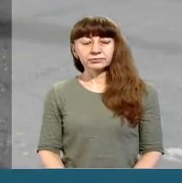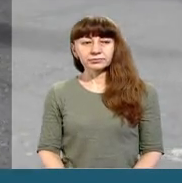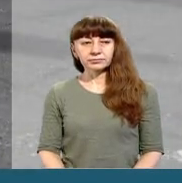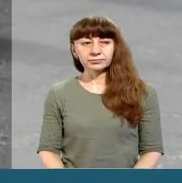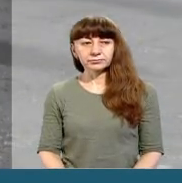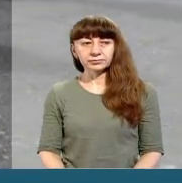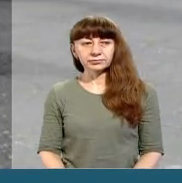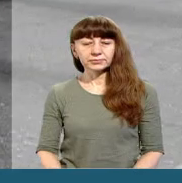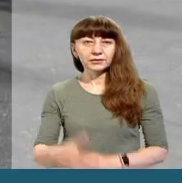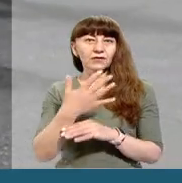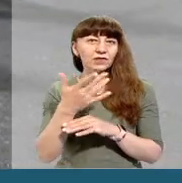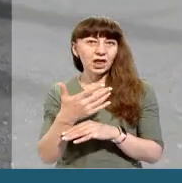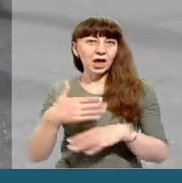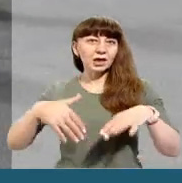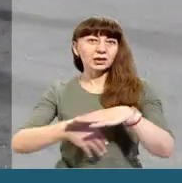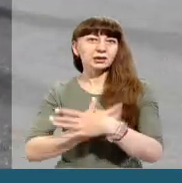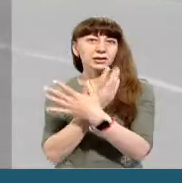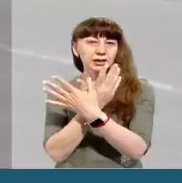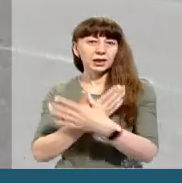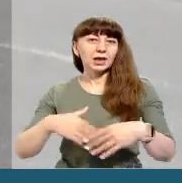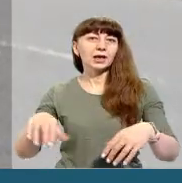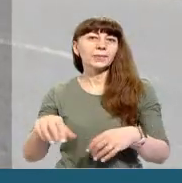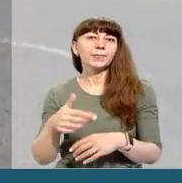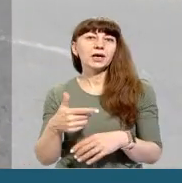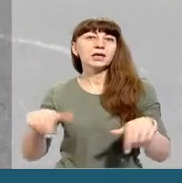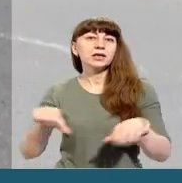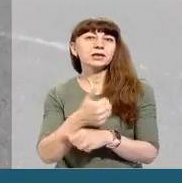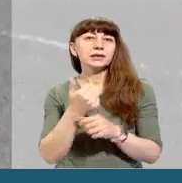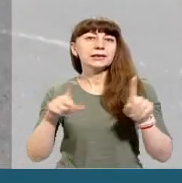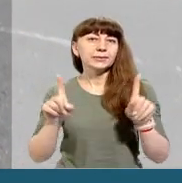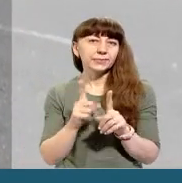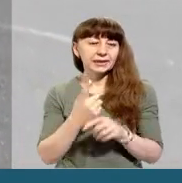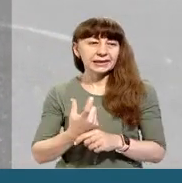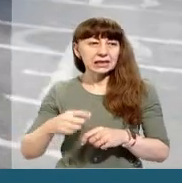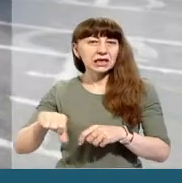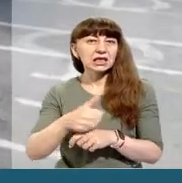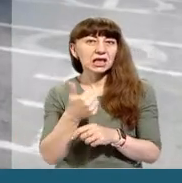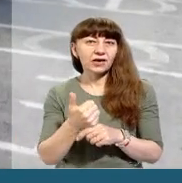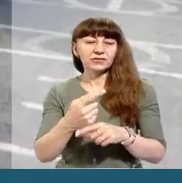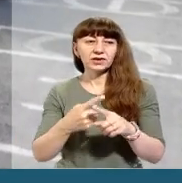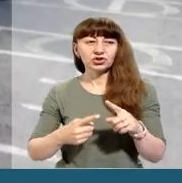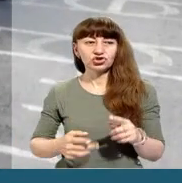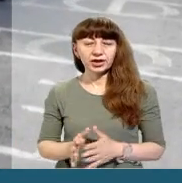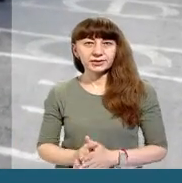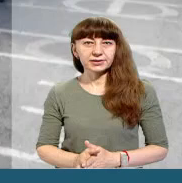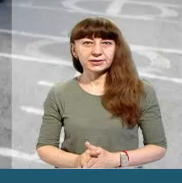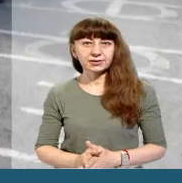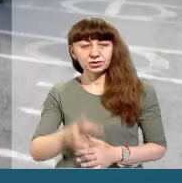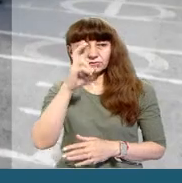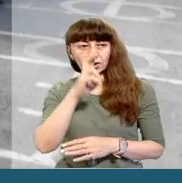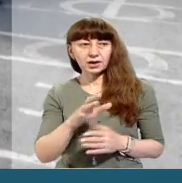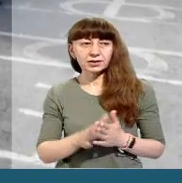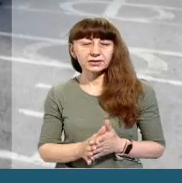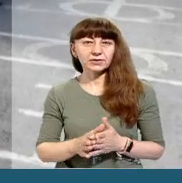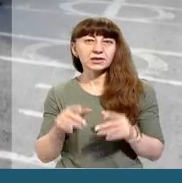Елтаңба әнұран. Бұл егеменді елдің ең басты атрибуттары. 66-97 әскери бөлімі жарты ғасырдан астам уақыт жұмыс істеп келеді. Мұнда